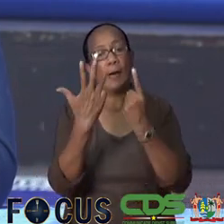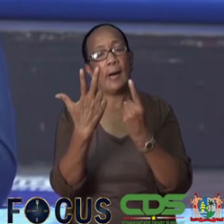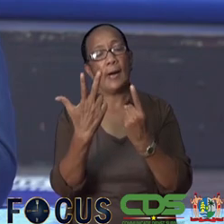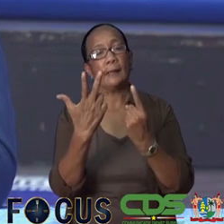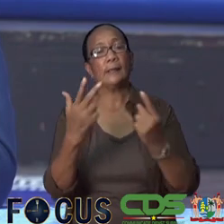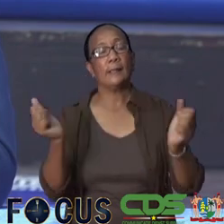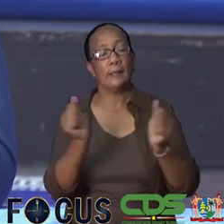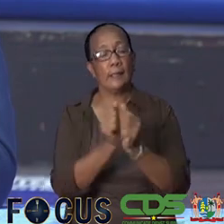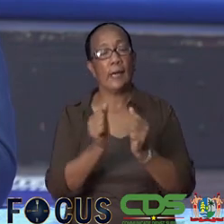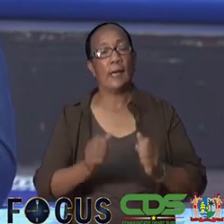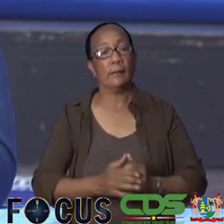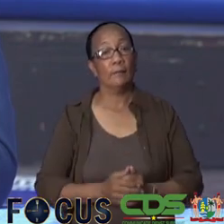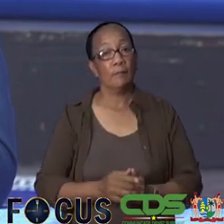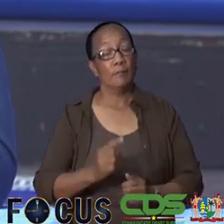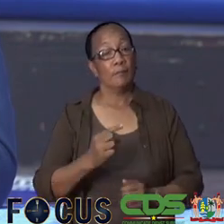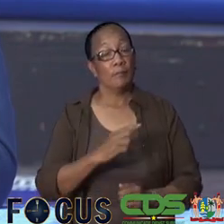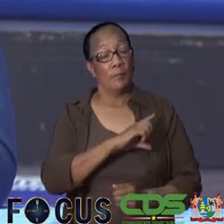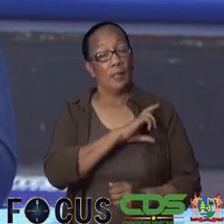geeft ons